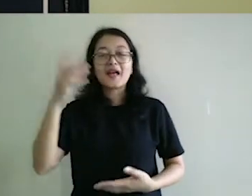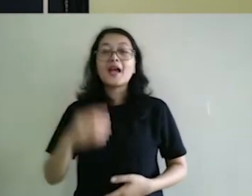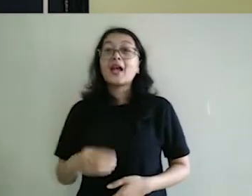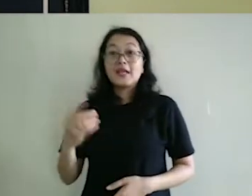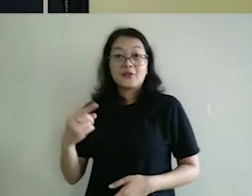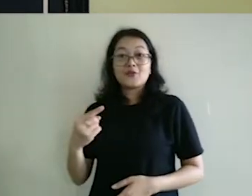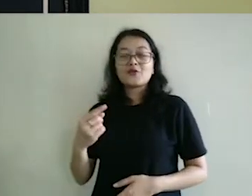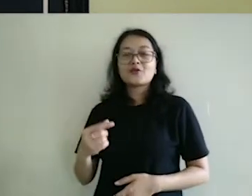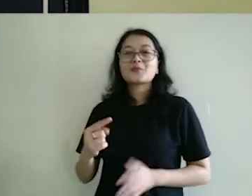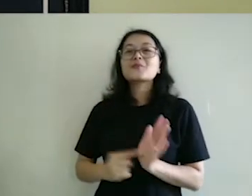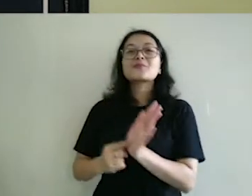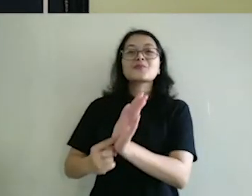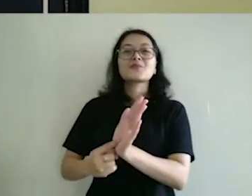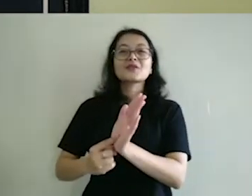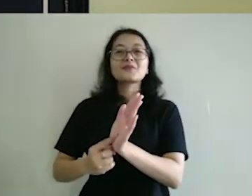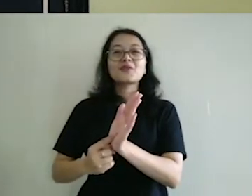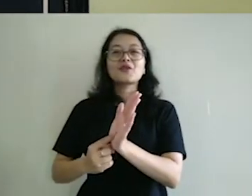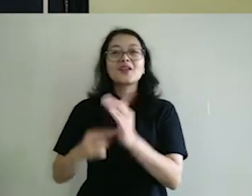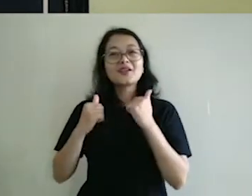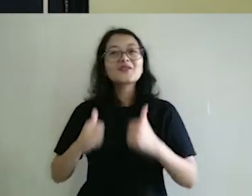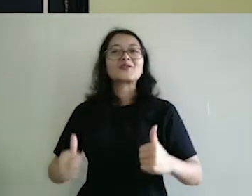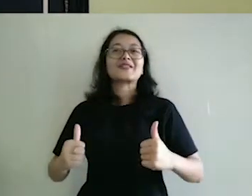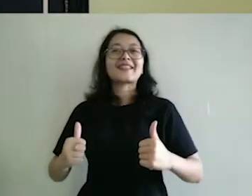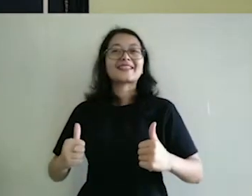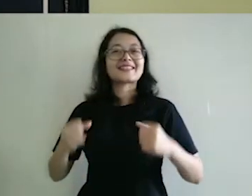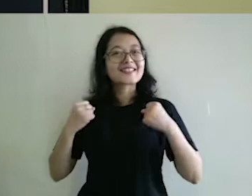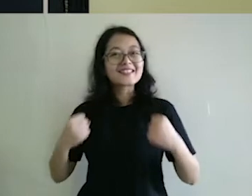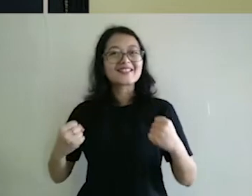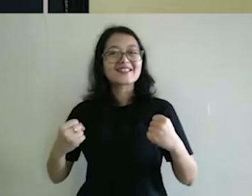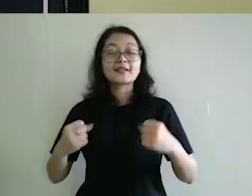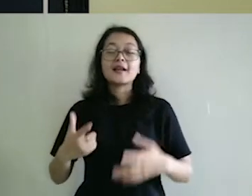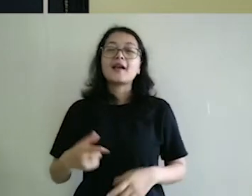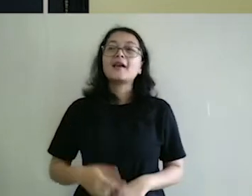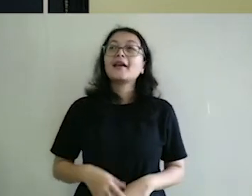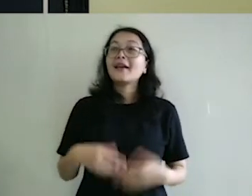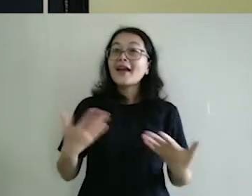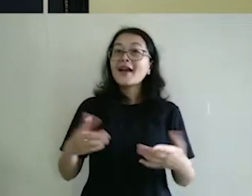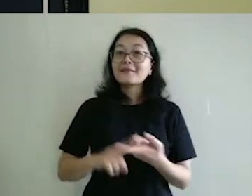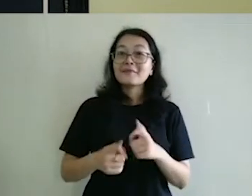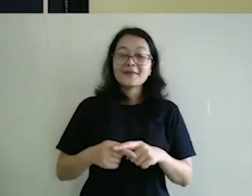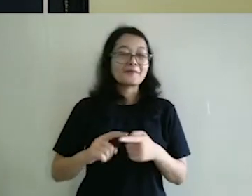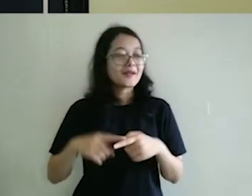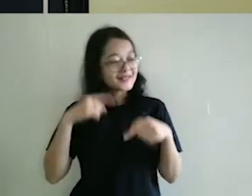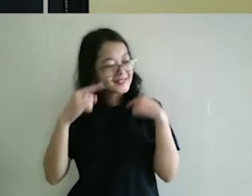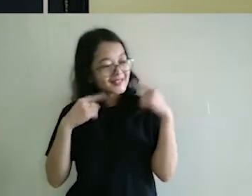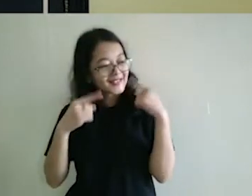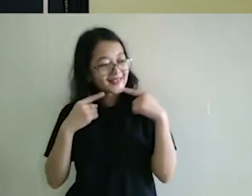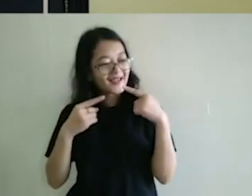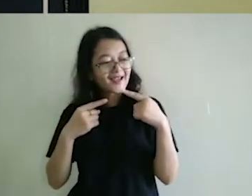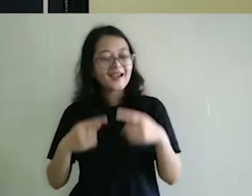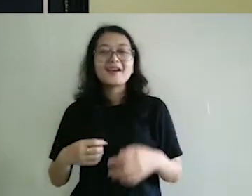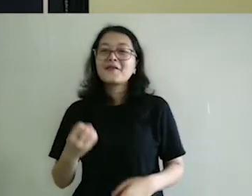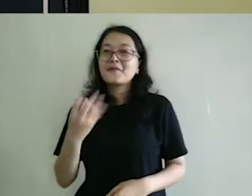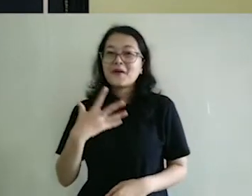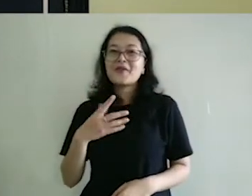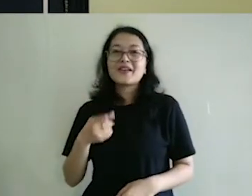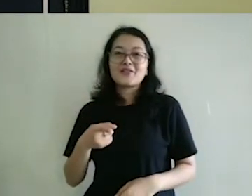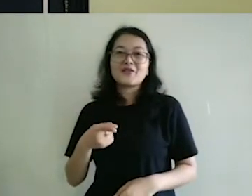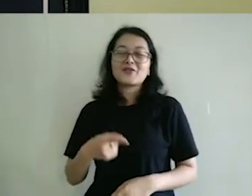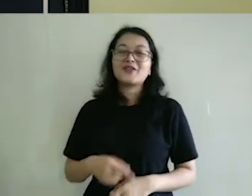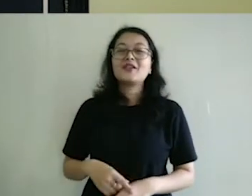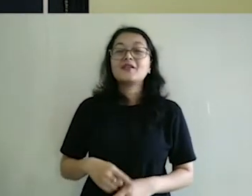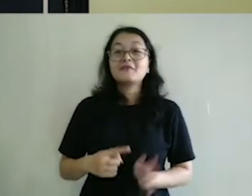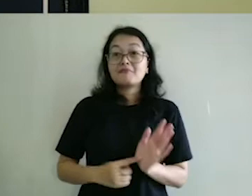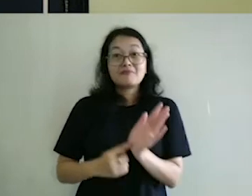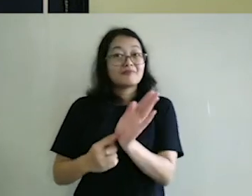sebagai simbol kesuksesan. Nah, teman-teman, ternyata cerita tentang mawar tadi menggambarkan mawar